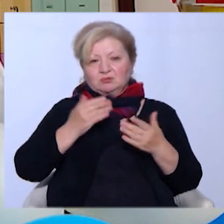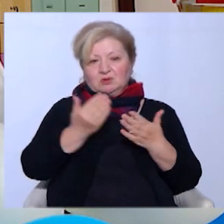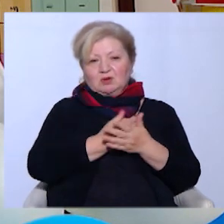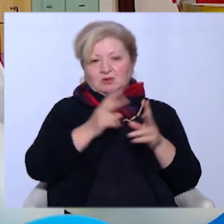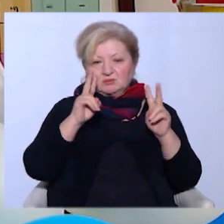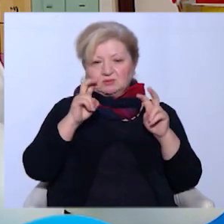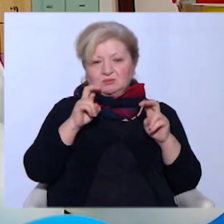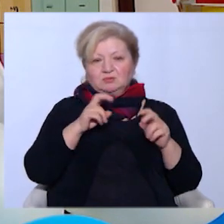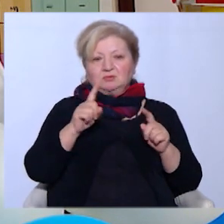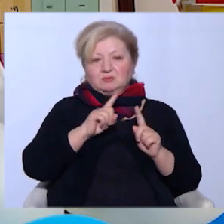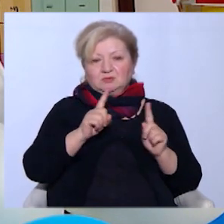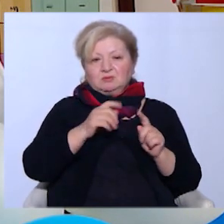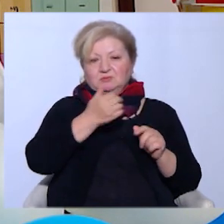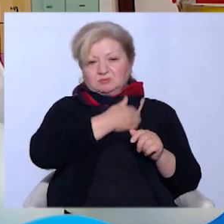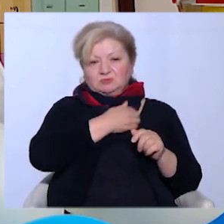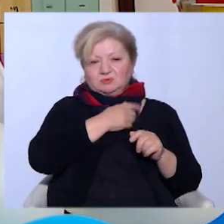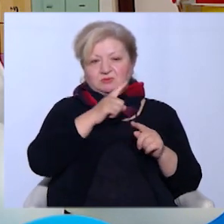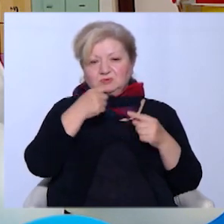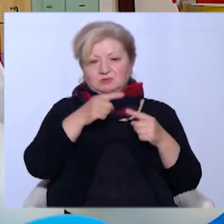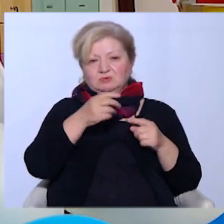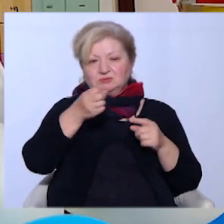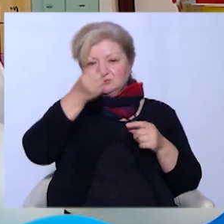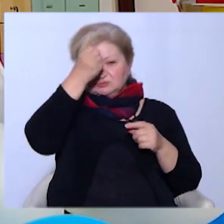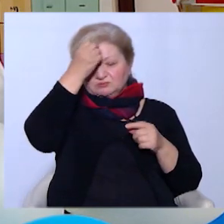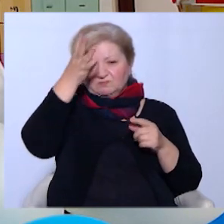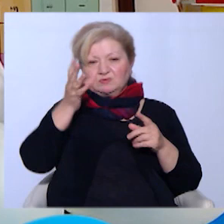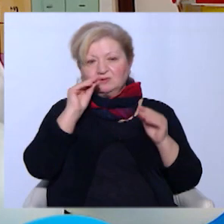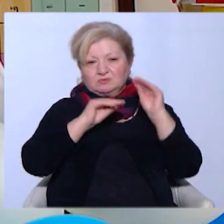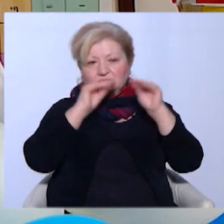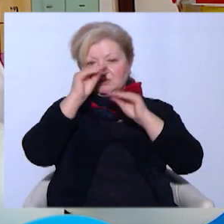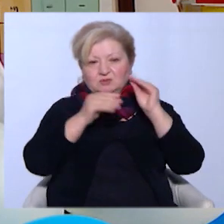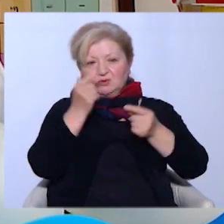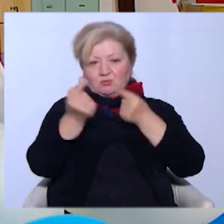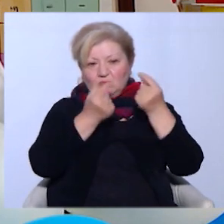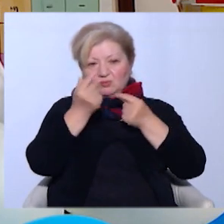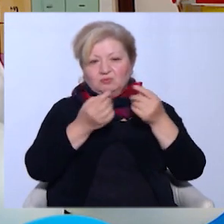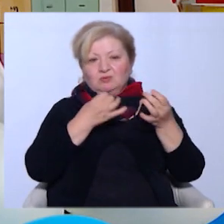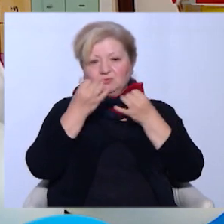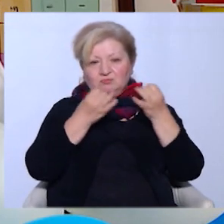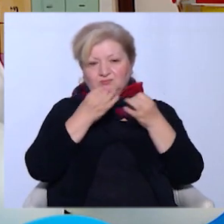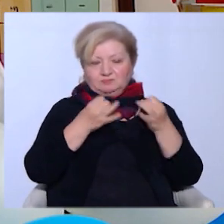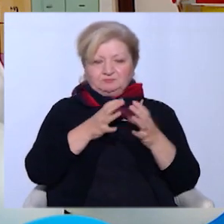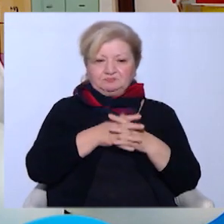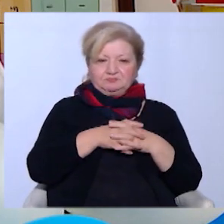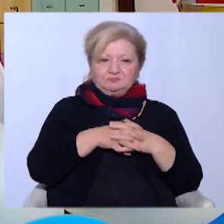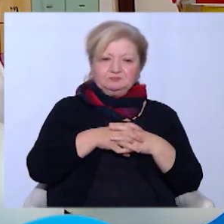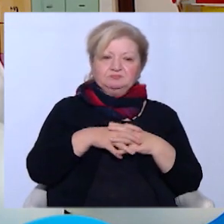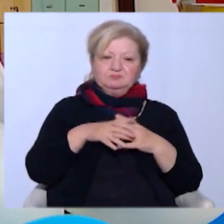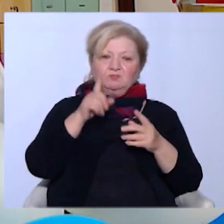და გელოდები ახალი თემებით და მინდა რომ შემდეგ აკვეთილზე ავაგოთ ჭკვიანი მოლეკულები